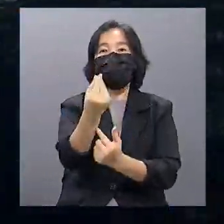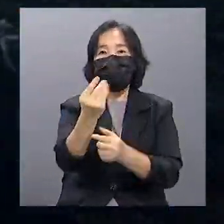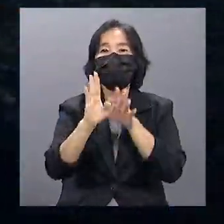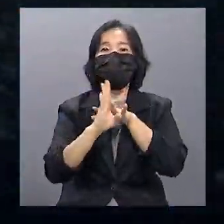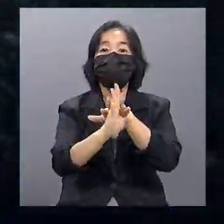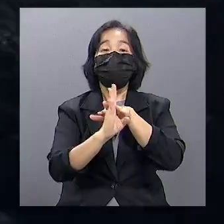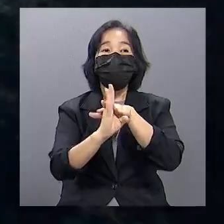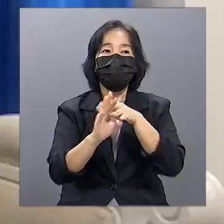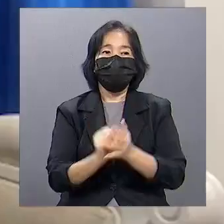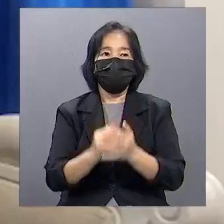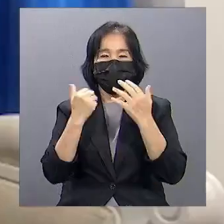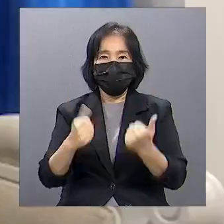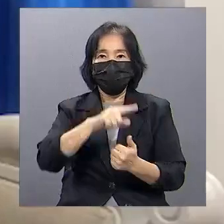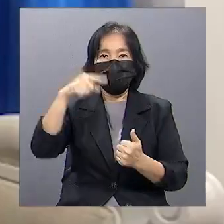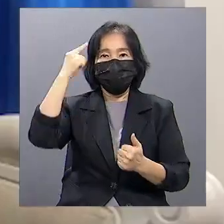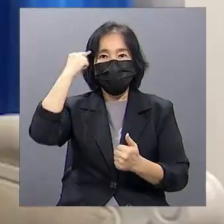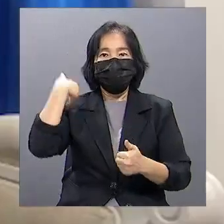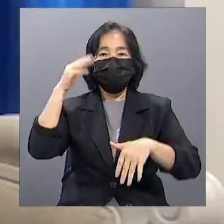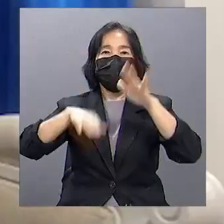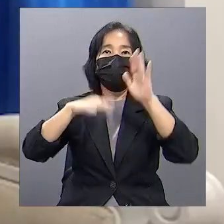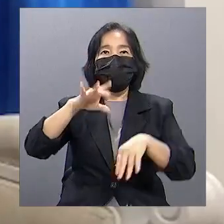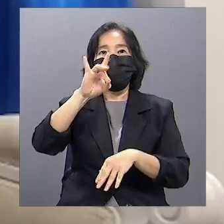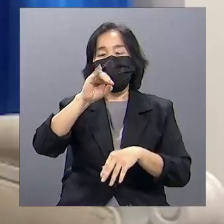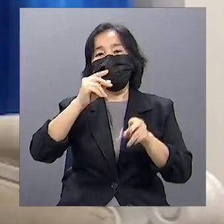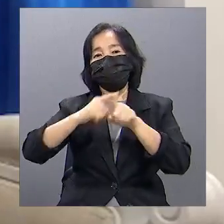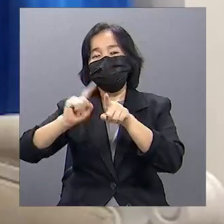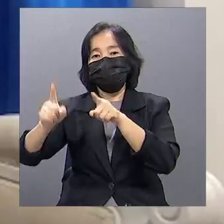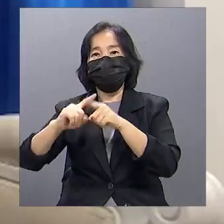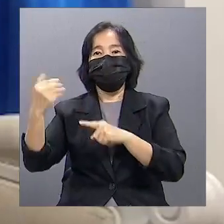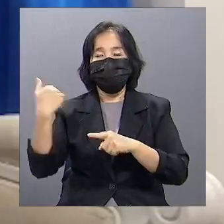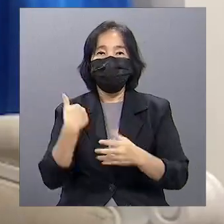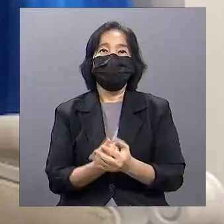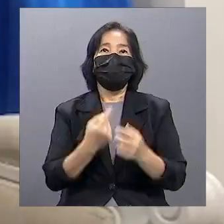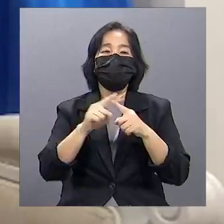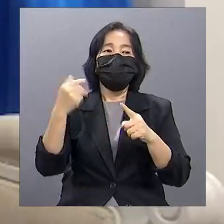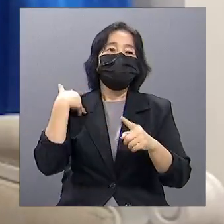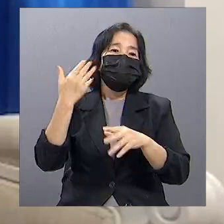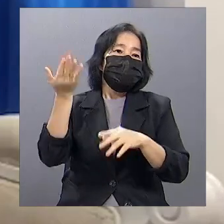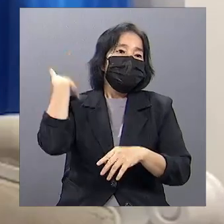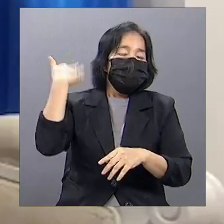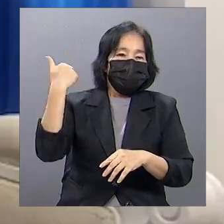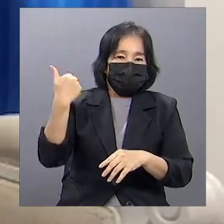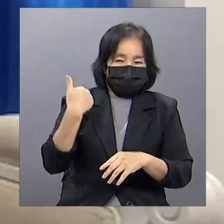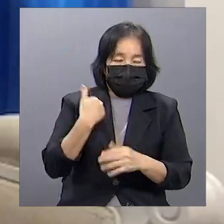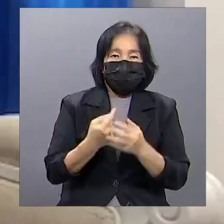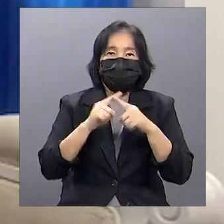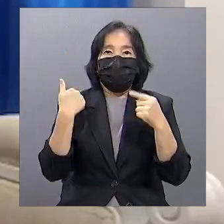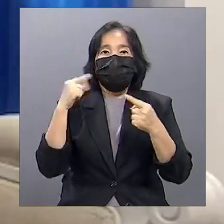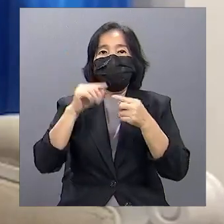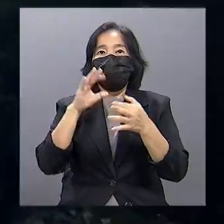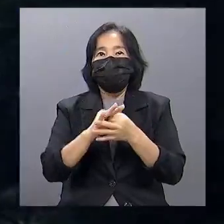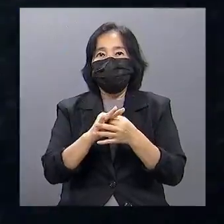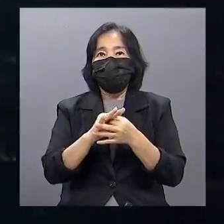ถึง87ชนิดเนี่ยนะคะซึ่งก็จำนวนชนิดเนี่ยเพิ่มมากขึ้นกว่าปีก่อนๆที่เคยสำรวจมานะคะอาจจะเป็นเพราะเราสำรวจดีขึ้นด้วยนะ